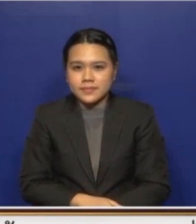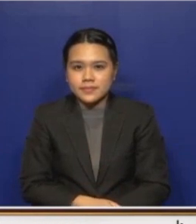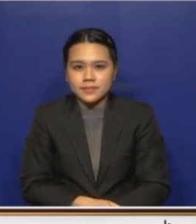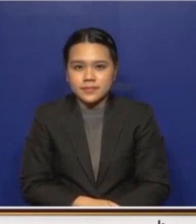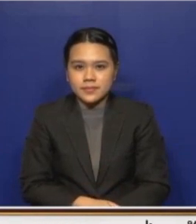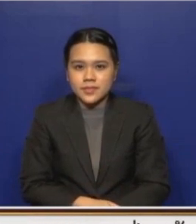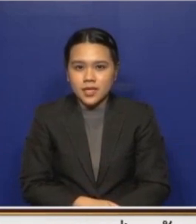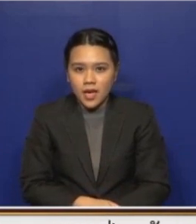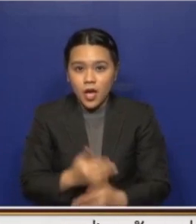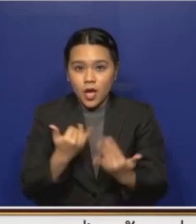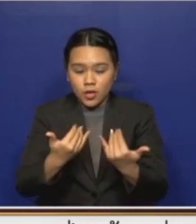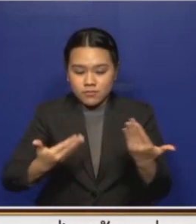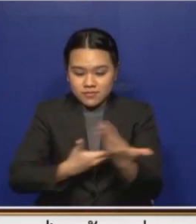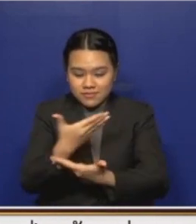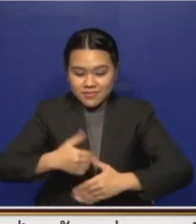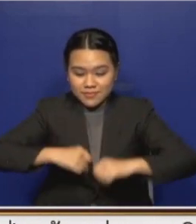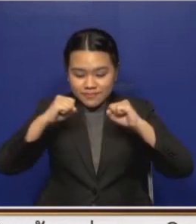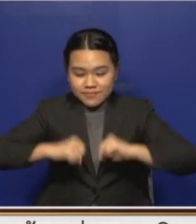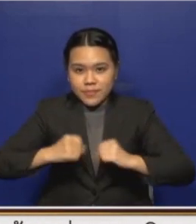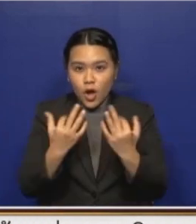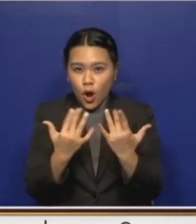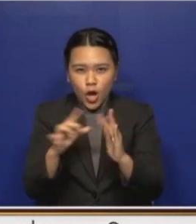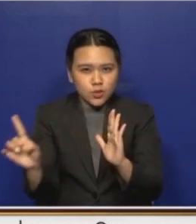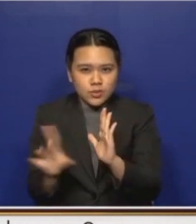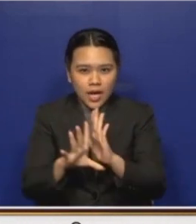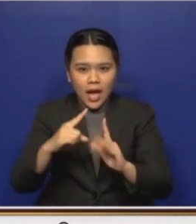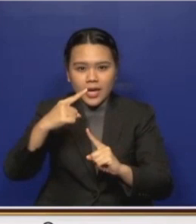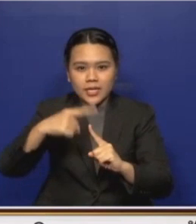ที่13พฤษภาคม2564ฮะ